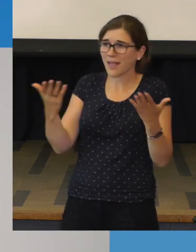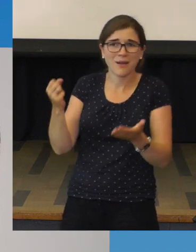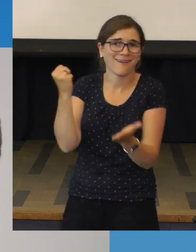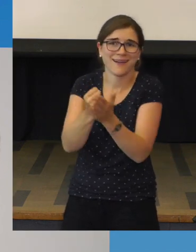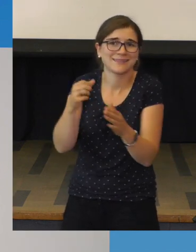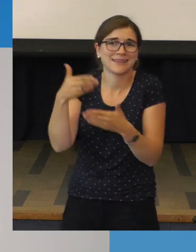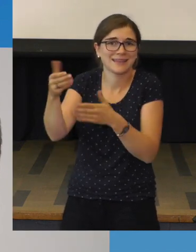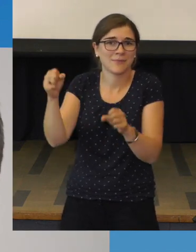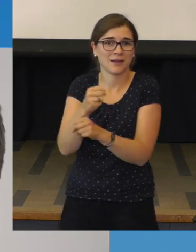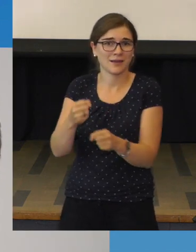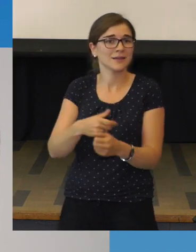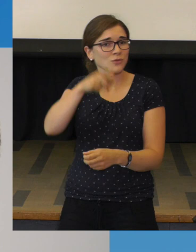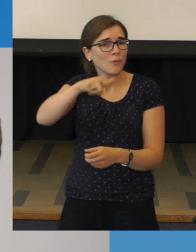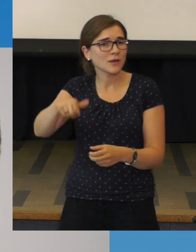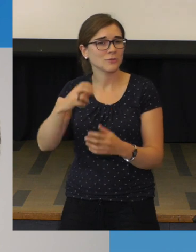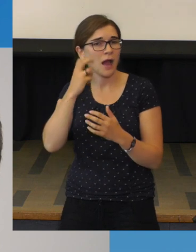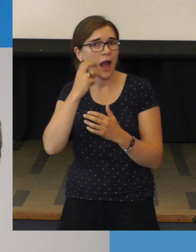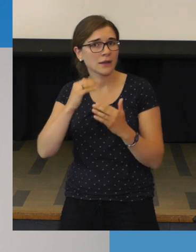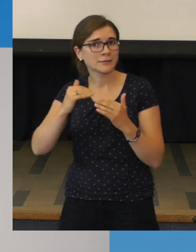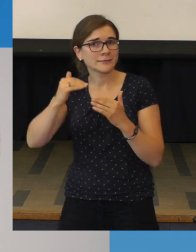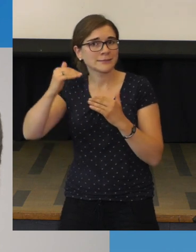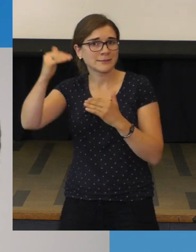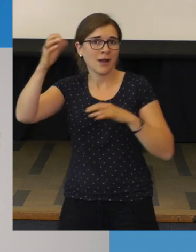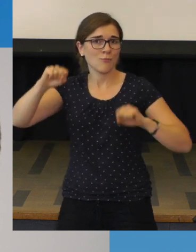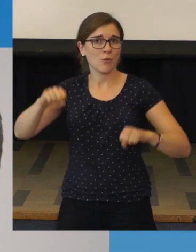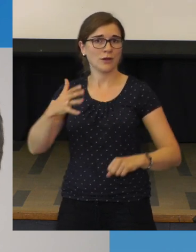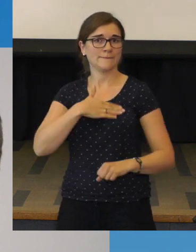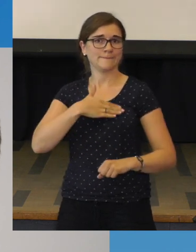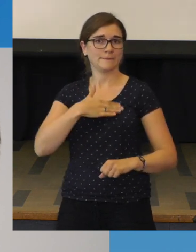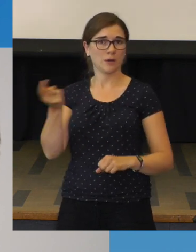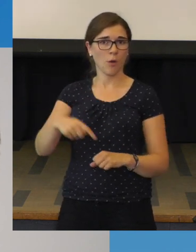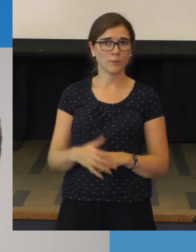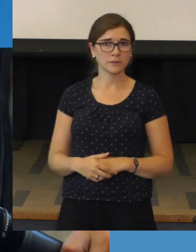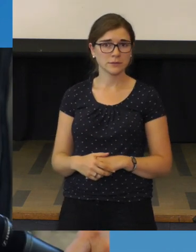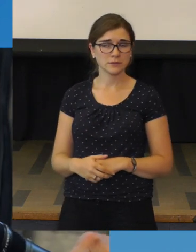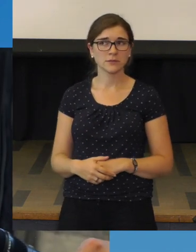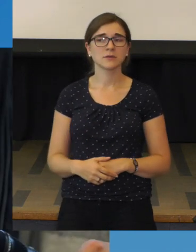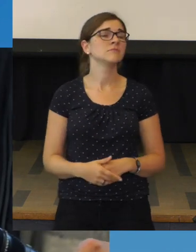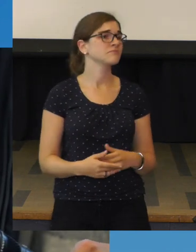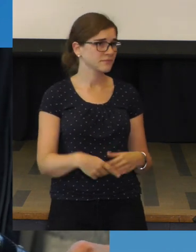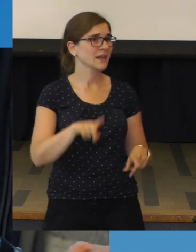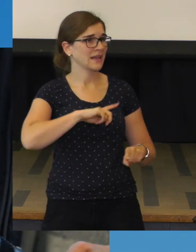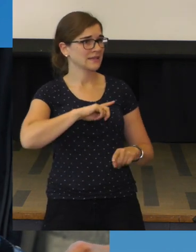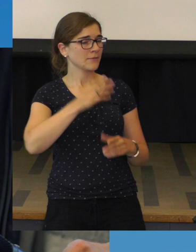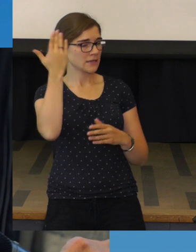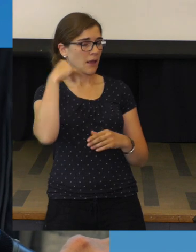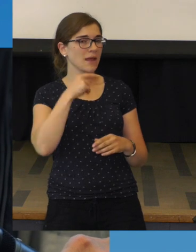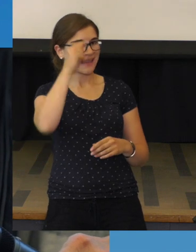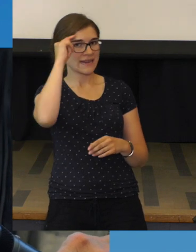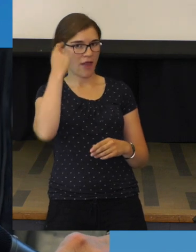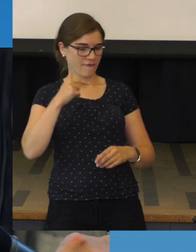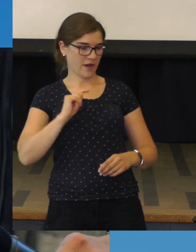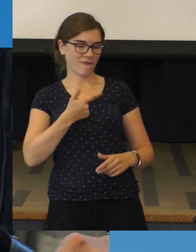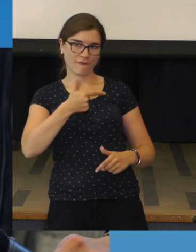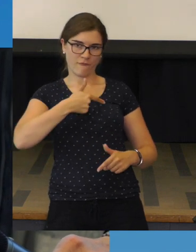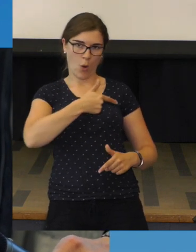desto höher ist die Wahrscheinlichkeit, an Vorhofflimmern zu leiden. Ja, ich hatte eine Verödung der Nerven und nach